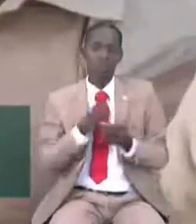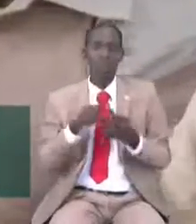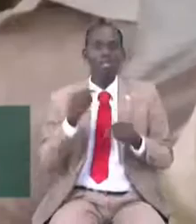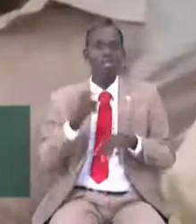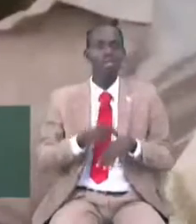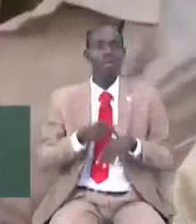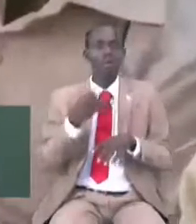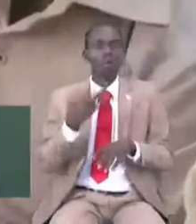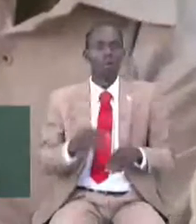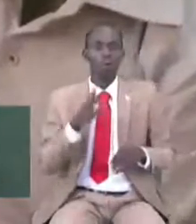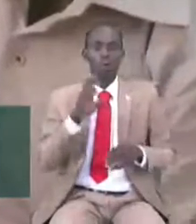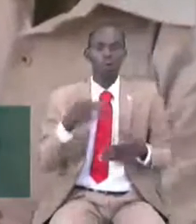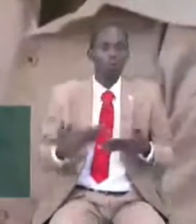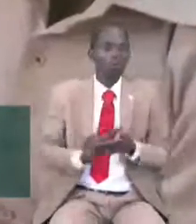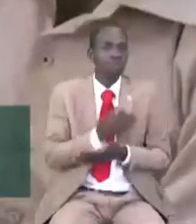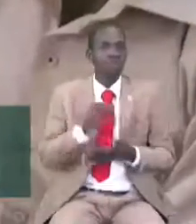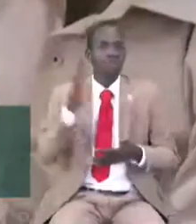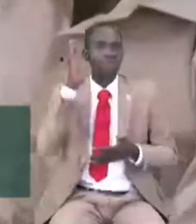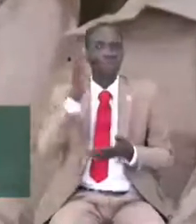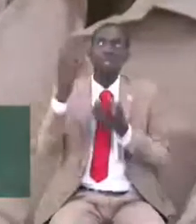Seigneur. Et comme ABCD,